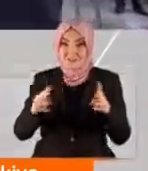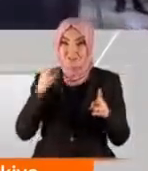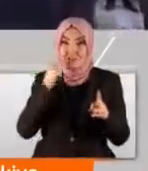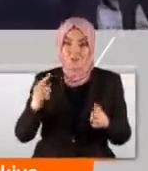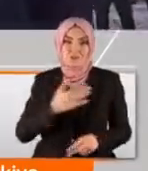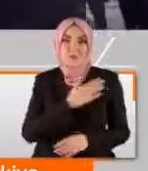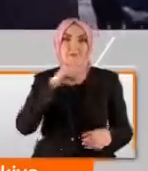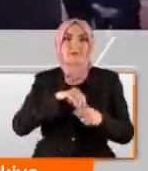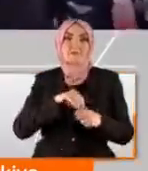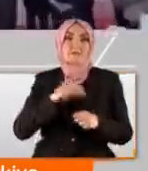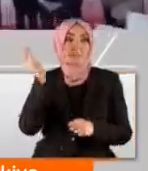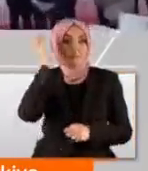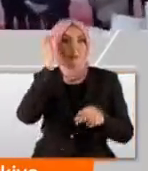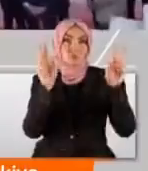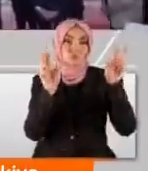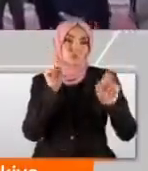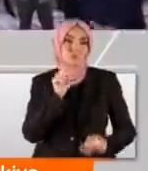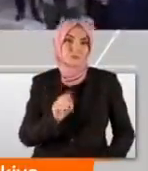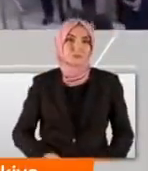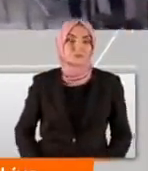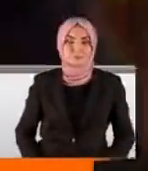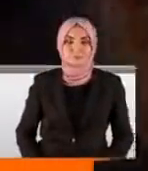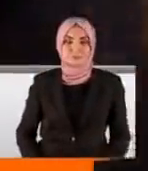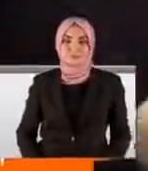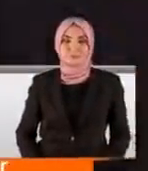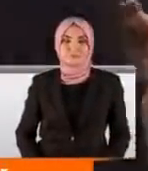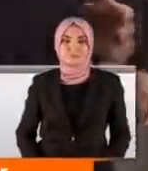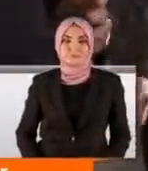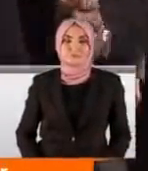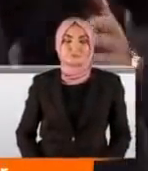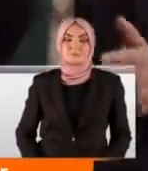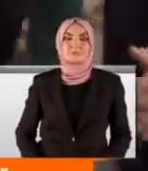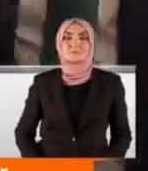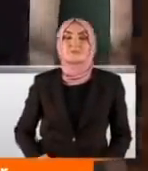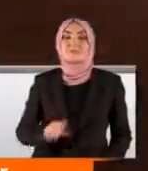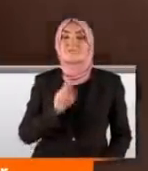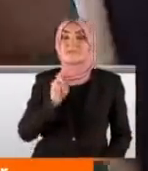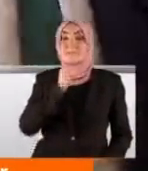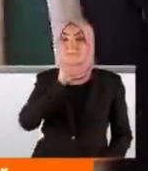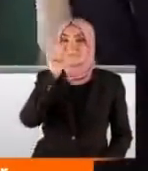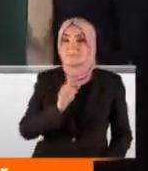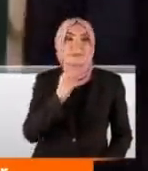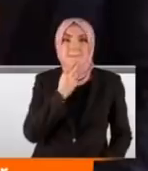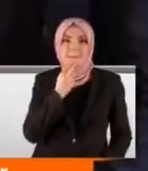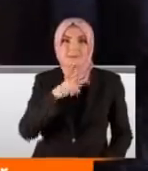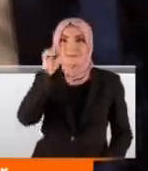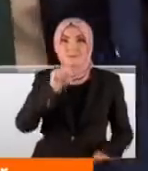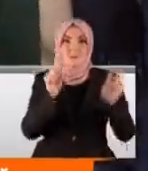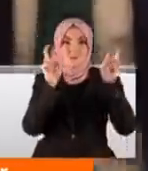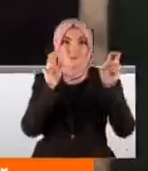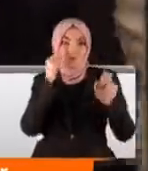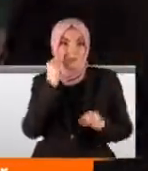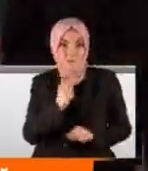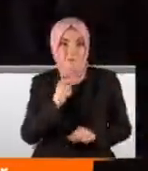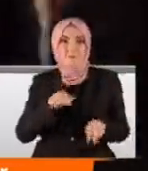Cumhurbaşkanı adayımız Sayın Kemal Kılıçdaroğlu'nun sevgi ve saygılarını iletiyor. Kuşoğlu'nun konuştuğu günden beri her ne kadar Meral Akşener sessiz kalsa